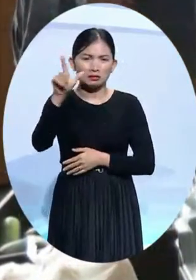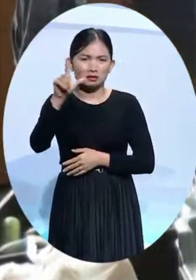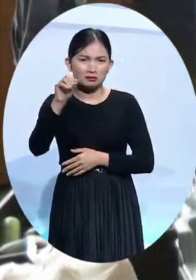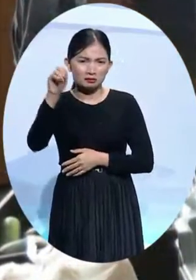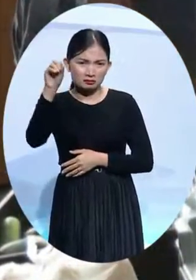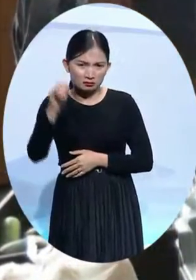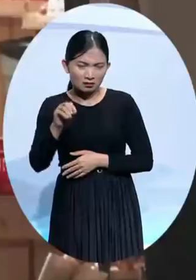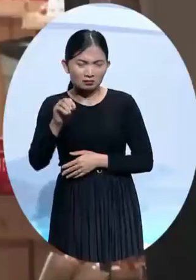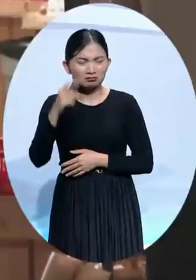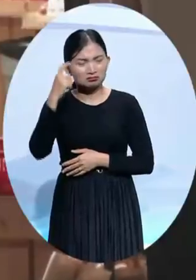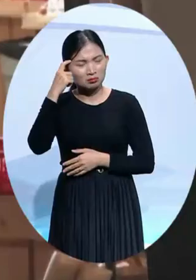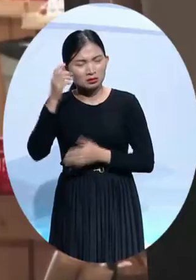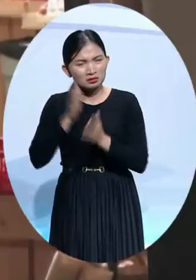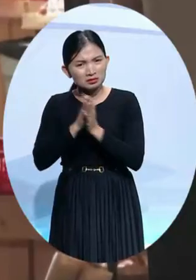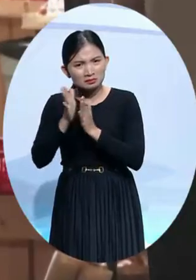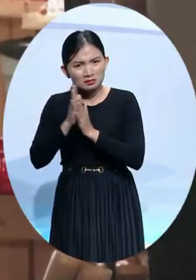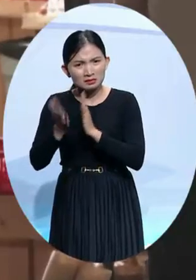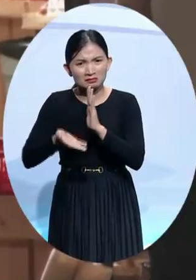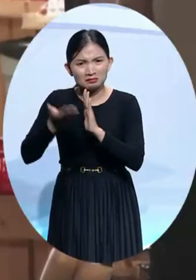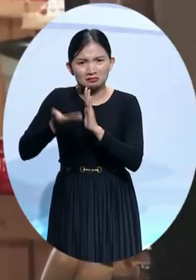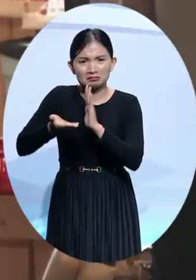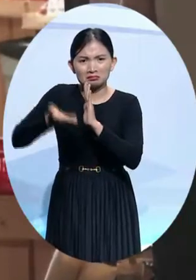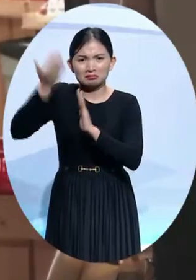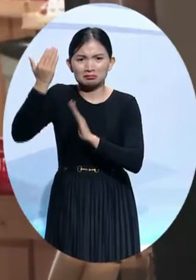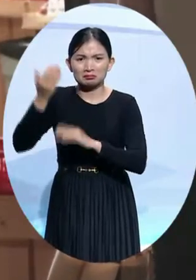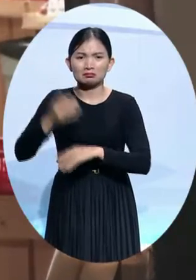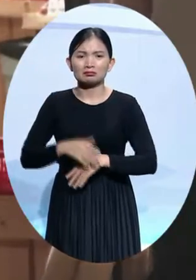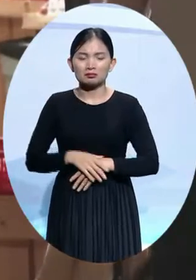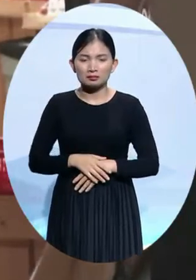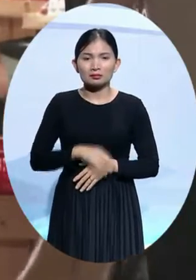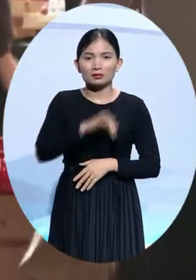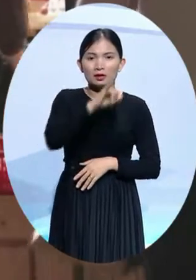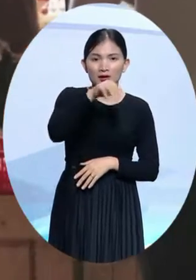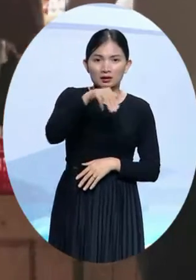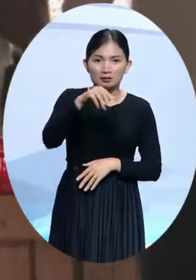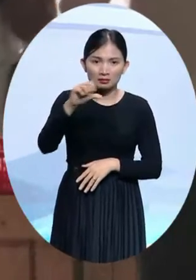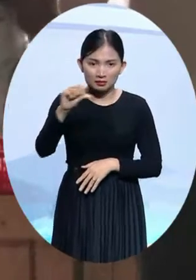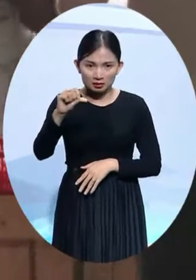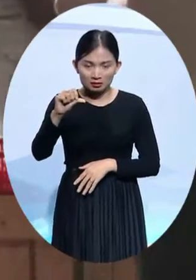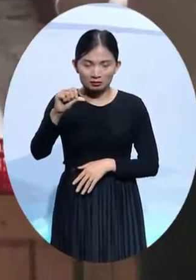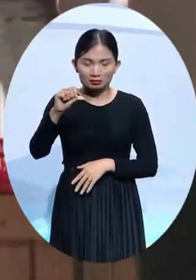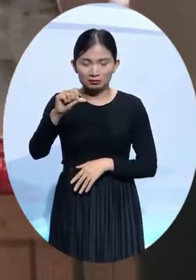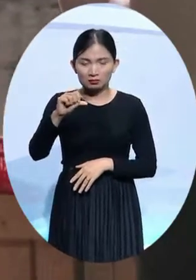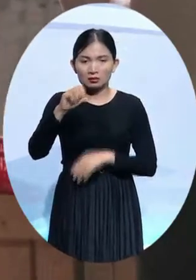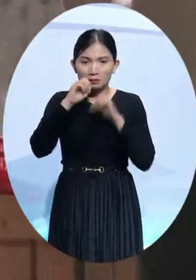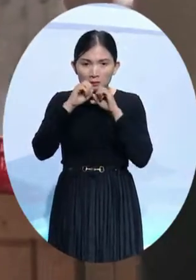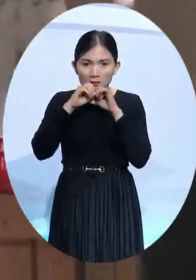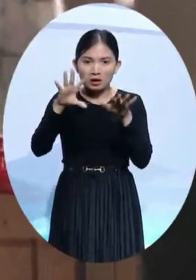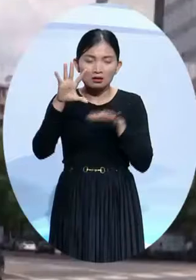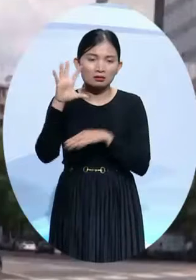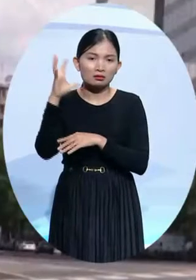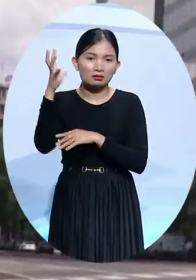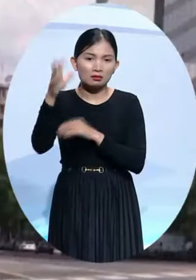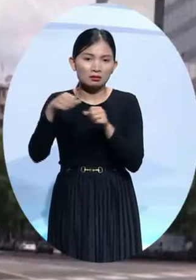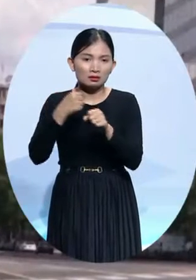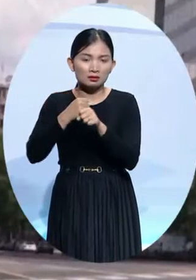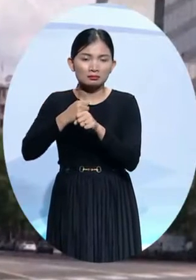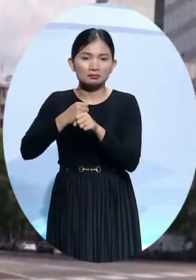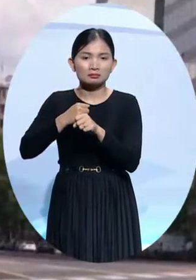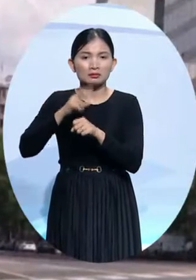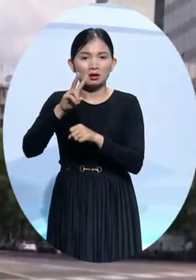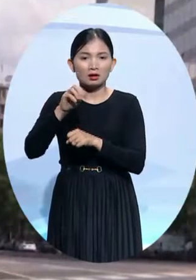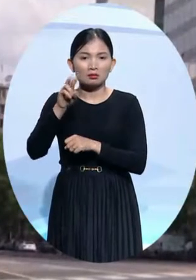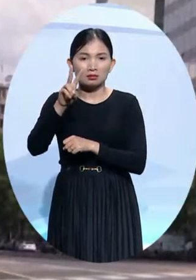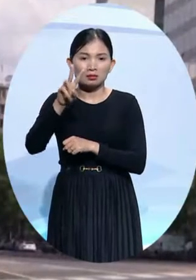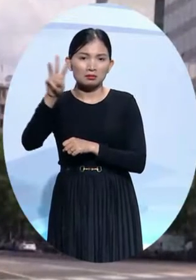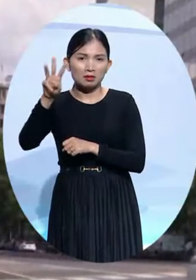so với dự đoán trước đây. Bên cạnh đó, IMF đã hạ dự báo tăng trưởng GDP toàn cầu năm sau từ mức 3,6%